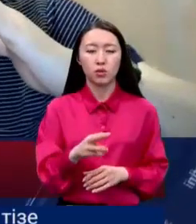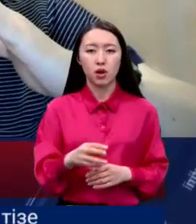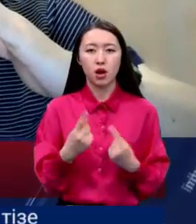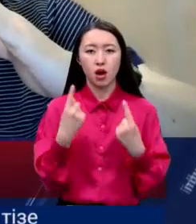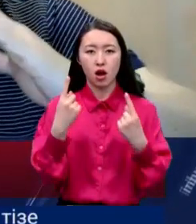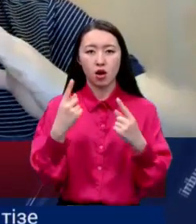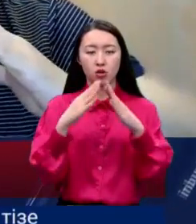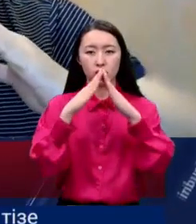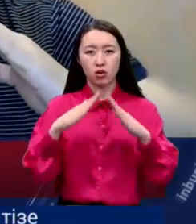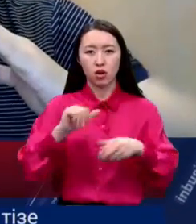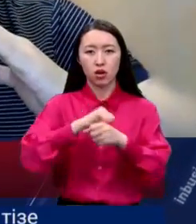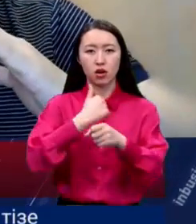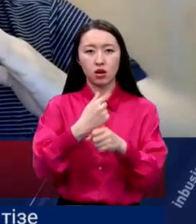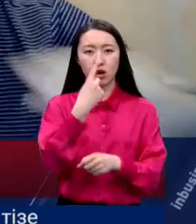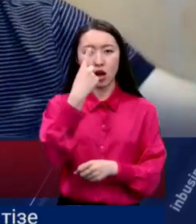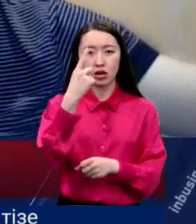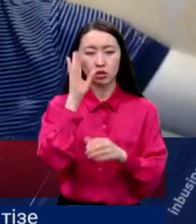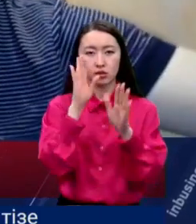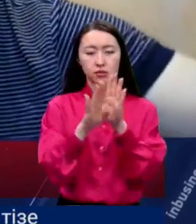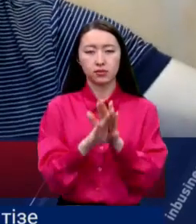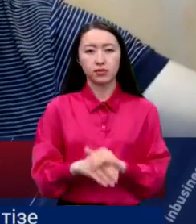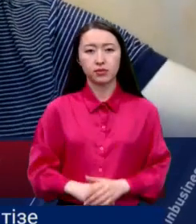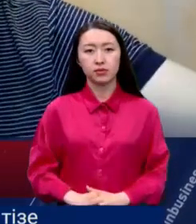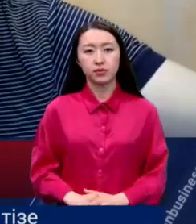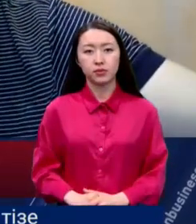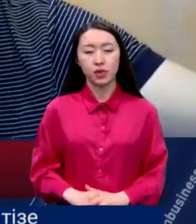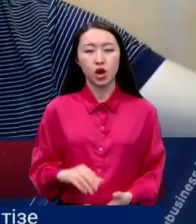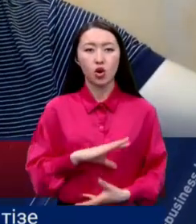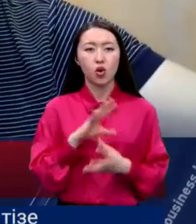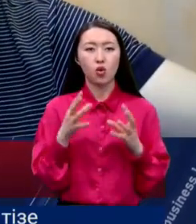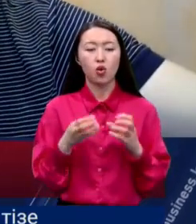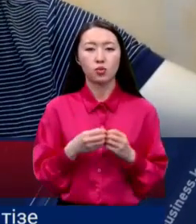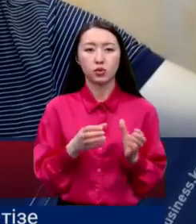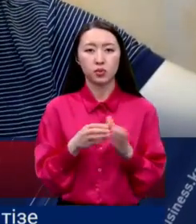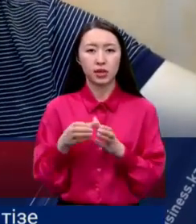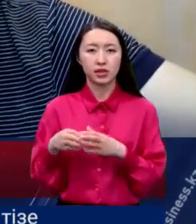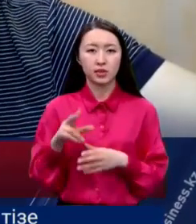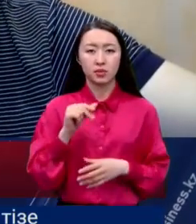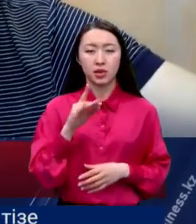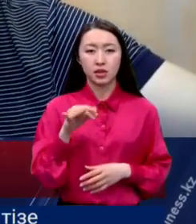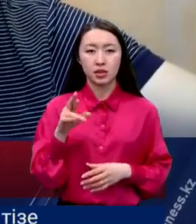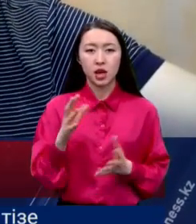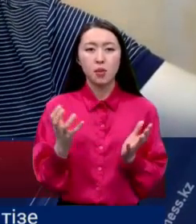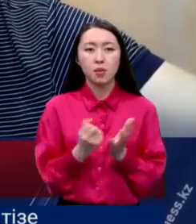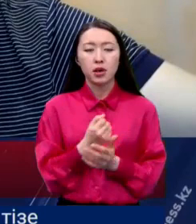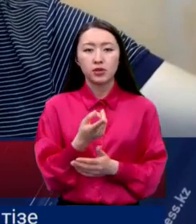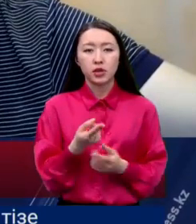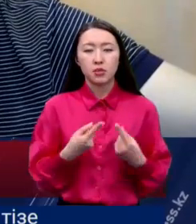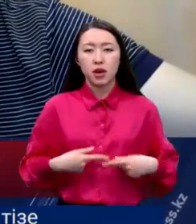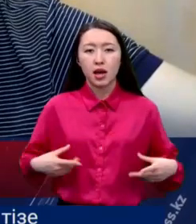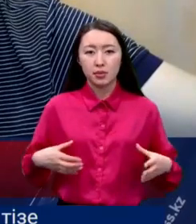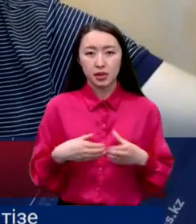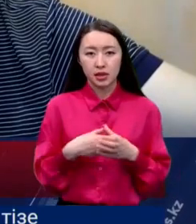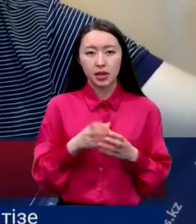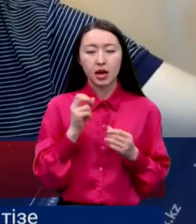огромная махина, возглавляемая одним капитаном. Ну вот общность позиций нескольких партий позволяет им объединяться вот в блоке,